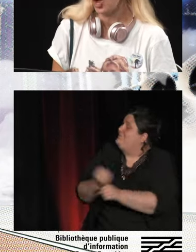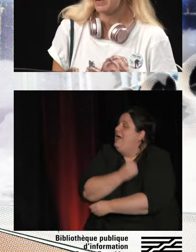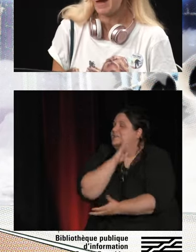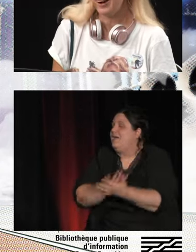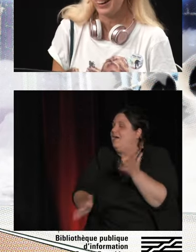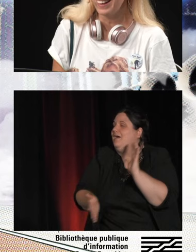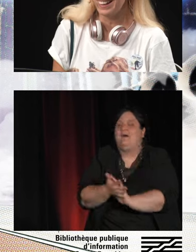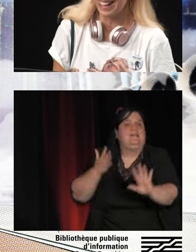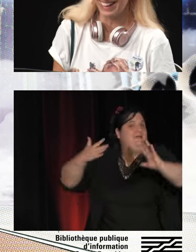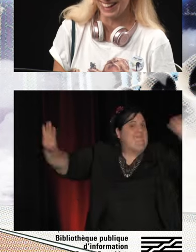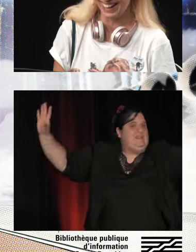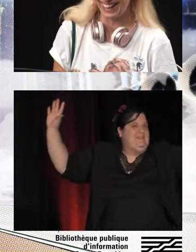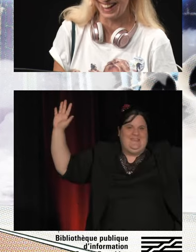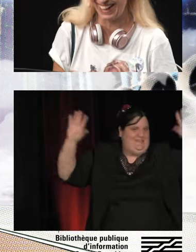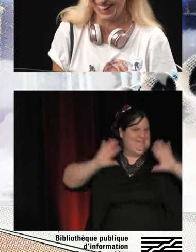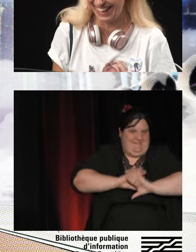Non, mais là...